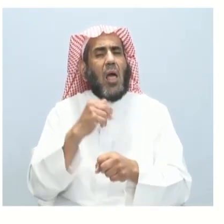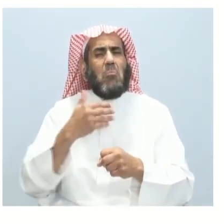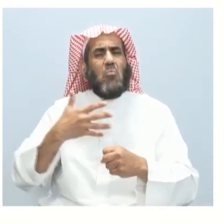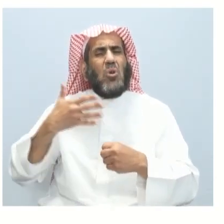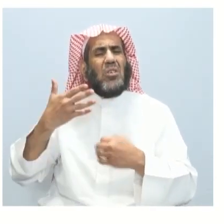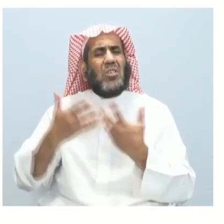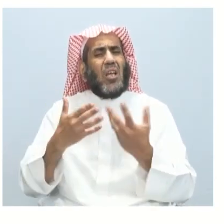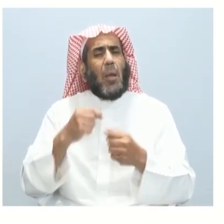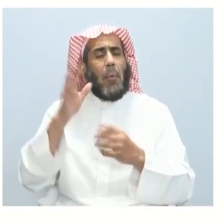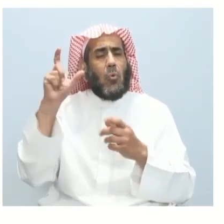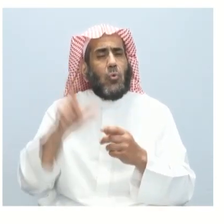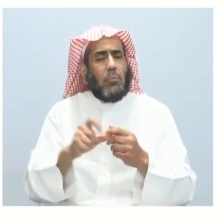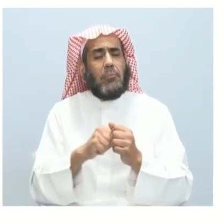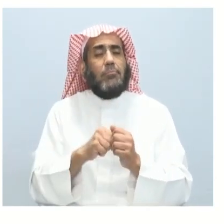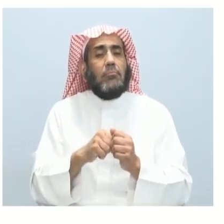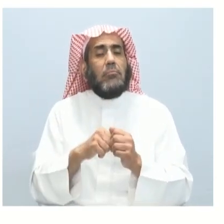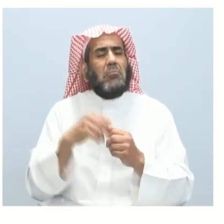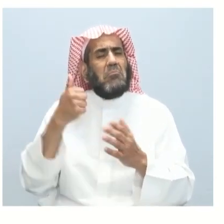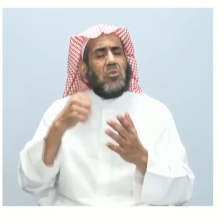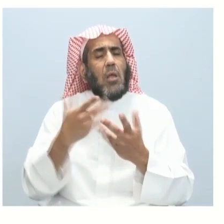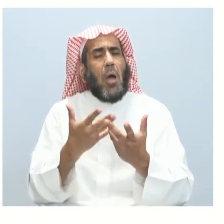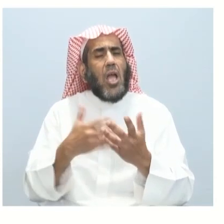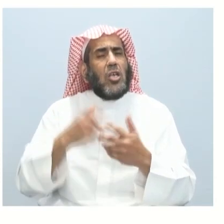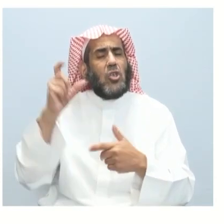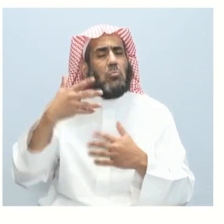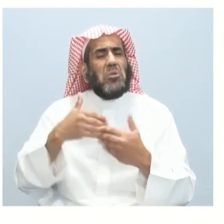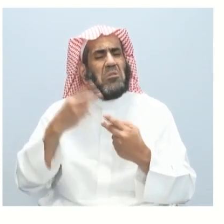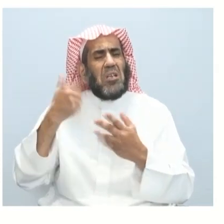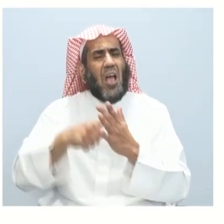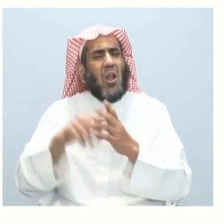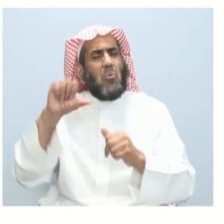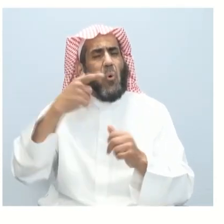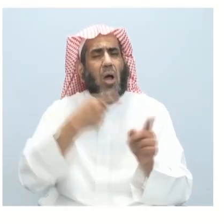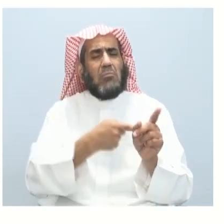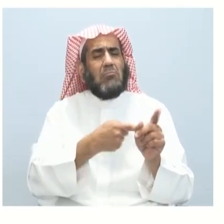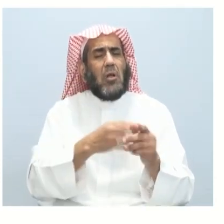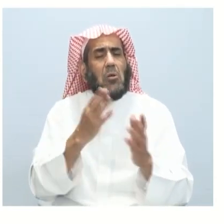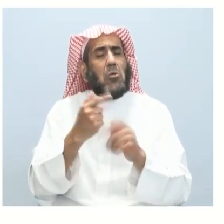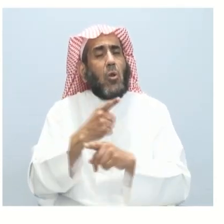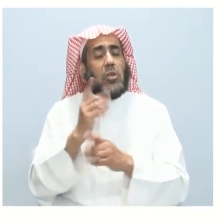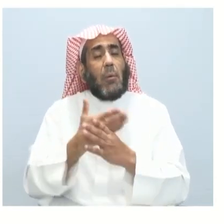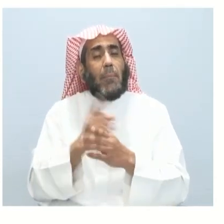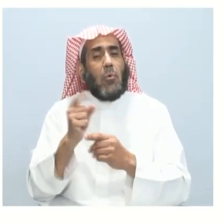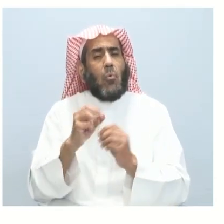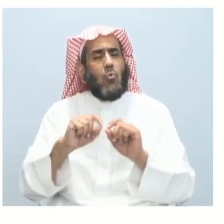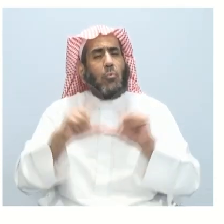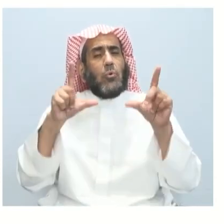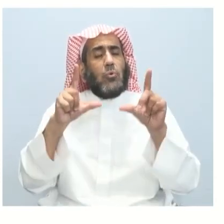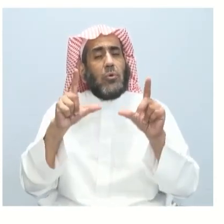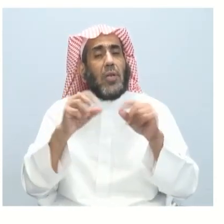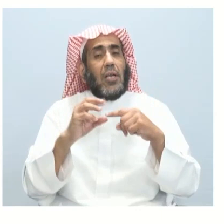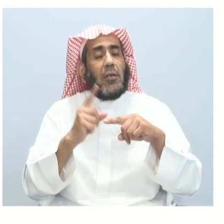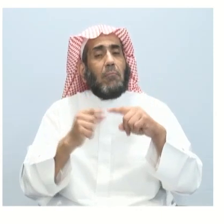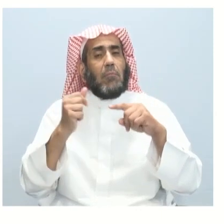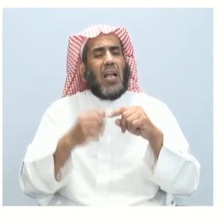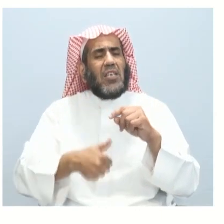الادباء من تجاهل لما يشتكي يعني عرفت لما يشتكي بعض الادباء من تجاهل النقاد النقاد لهم لانهم هم يعني يبرزون الجانب